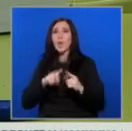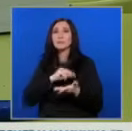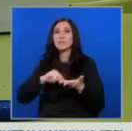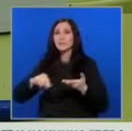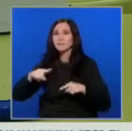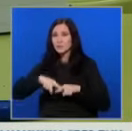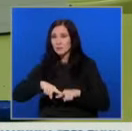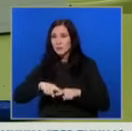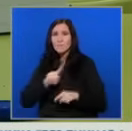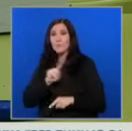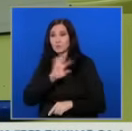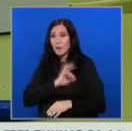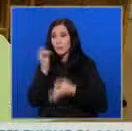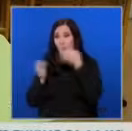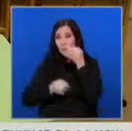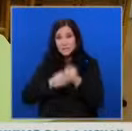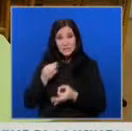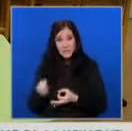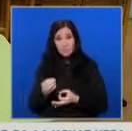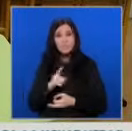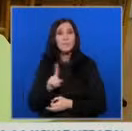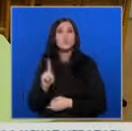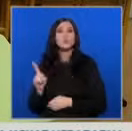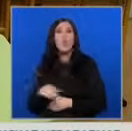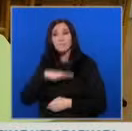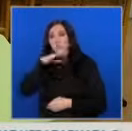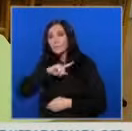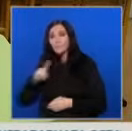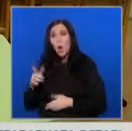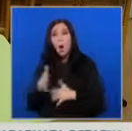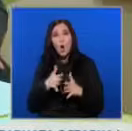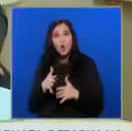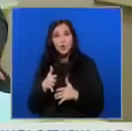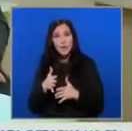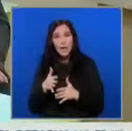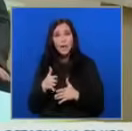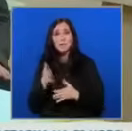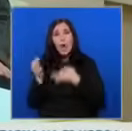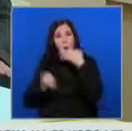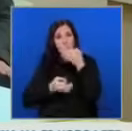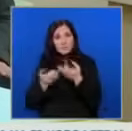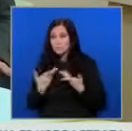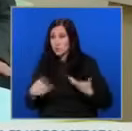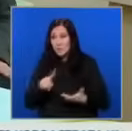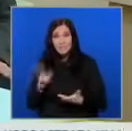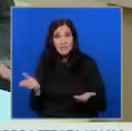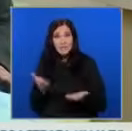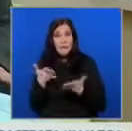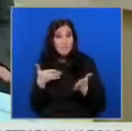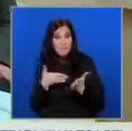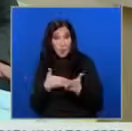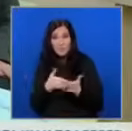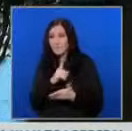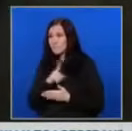Не можахме да разясним или да обясним, не можахме да достигнем до хората и да им разясним, че ние не сме против